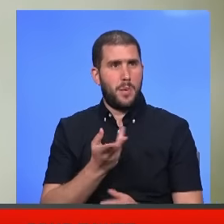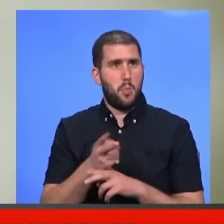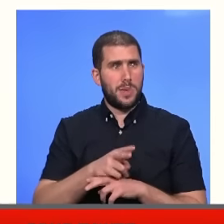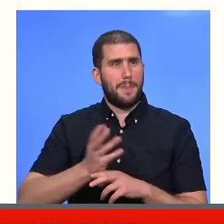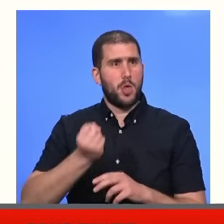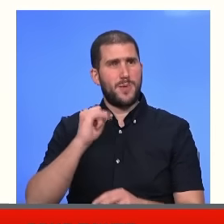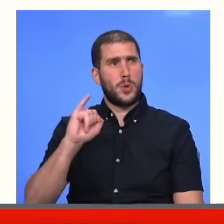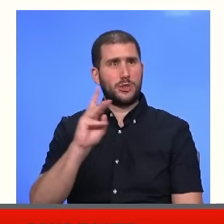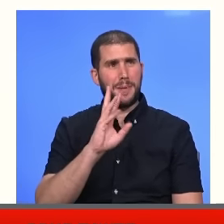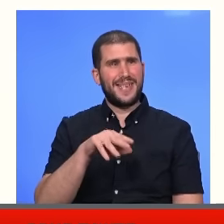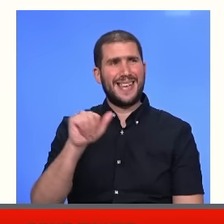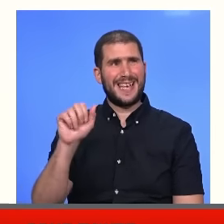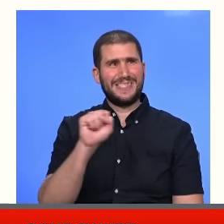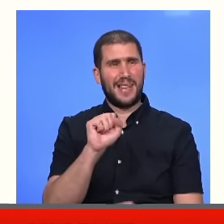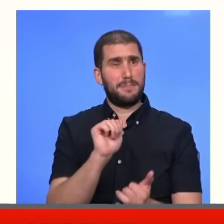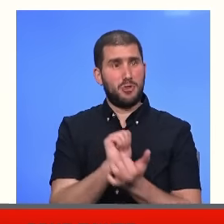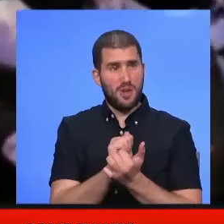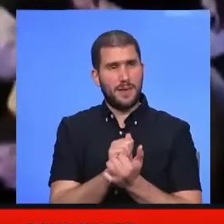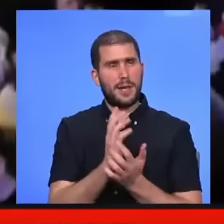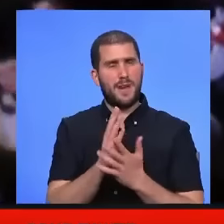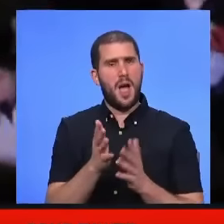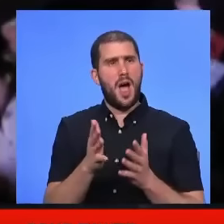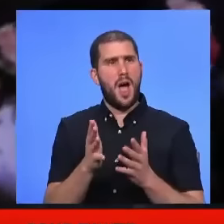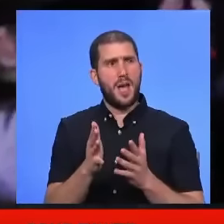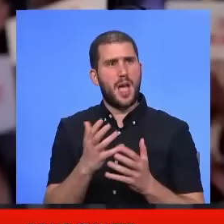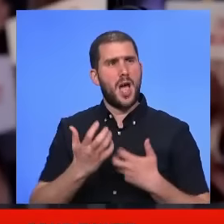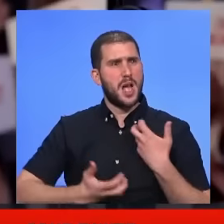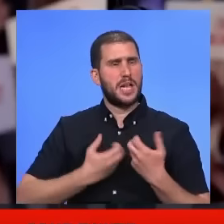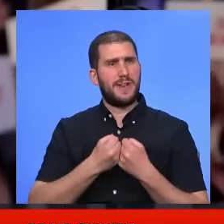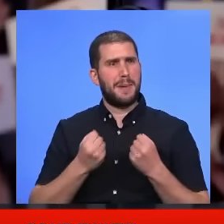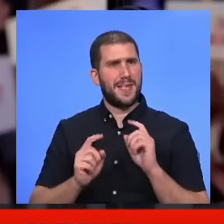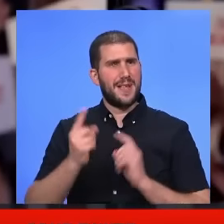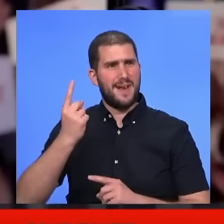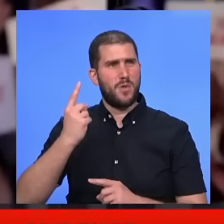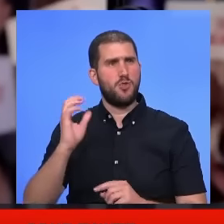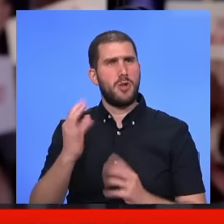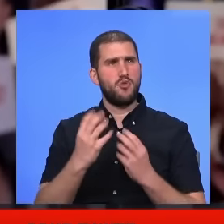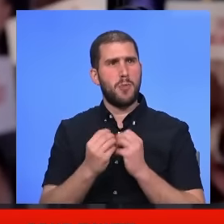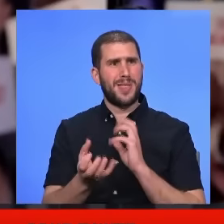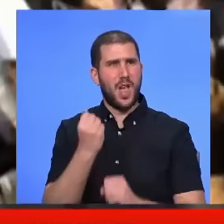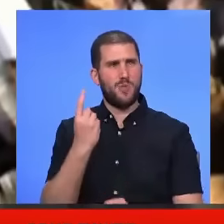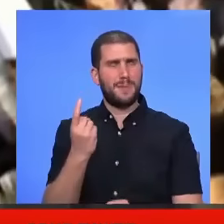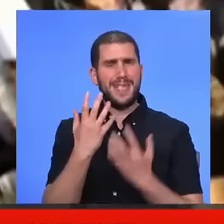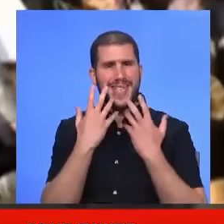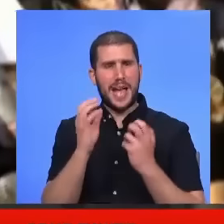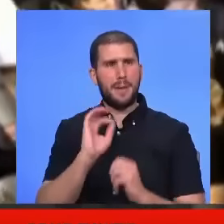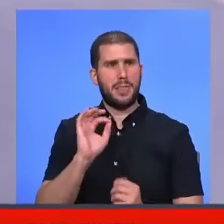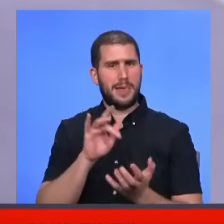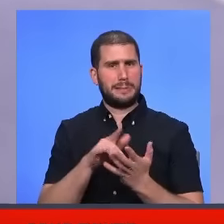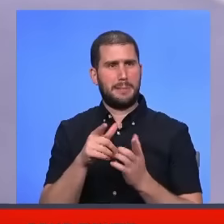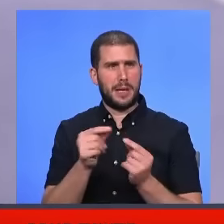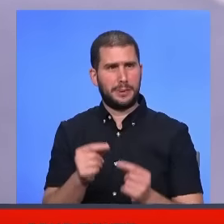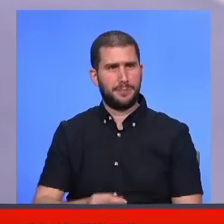יוסי שרבי ואיתי סבירסקי בשבי העלה את סף החרדה, הכעס והמתח הגבוה במילה של משפחות החטופים ליקיריהן שעדיין בעזה.